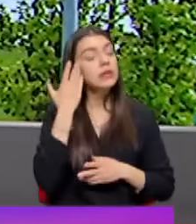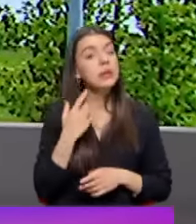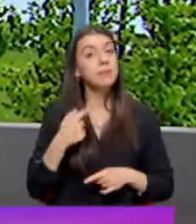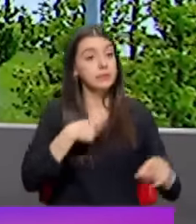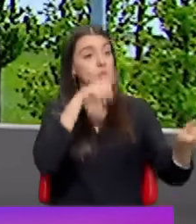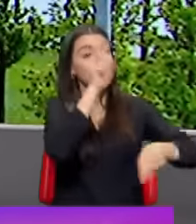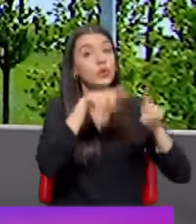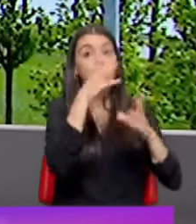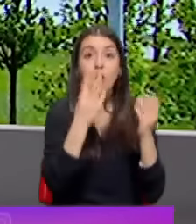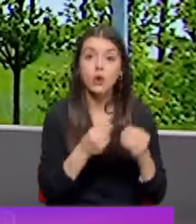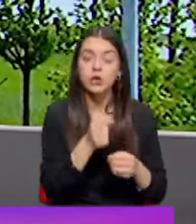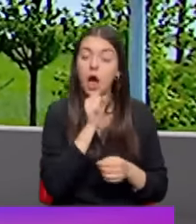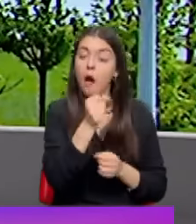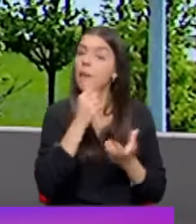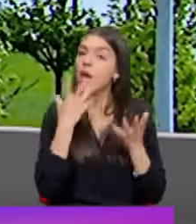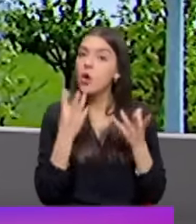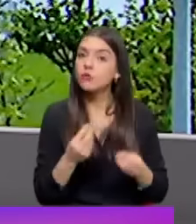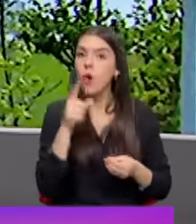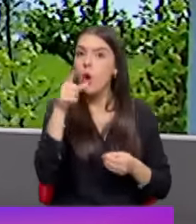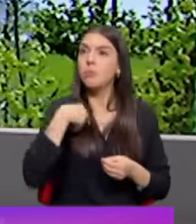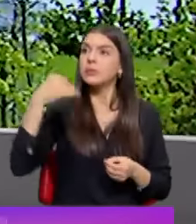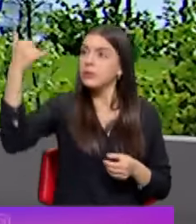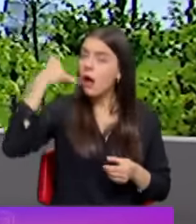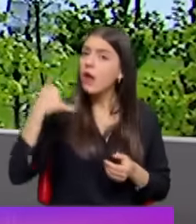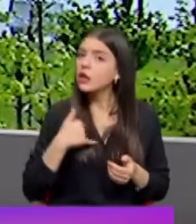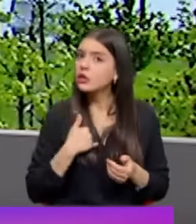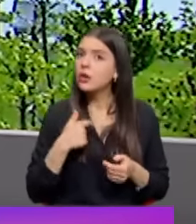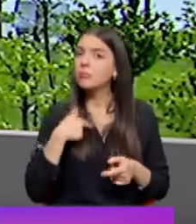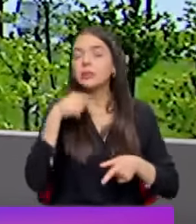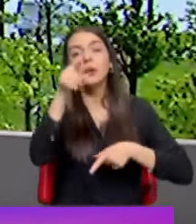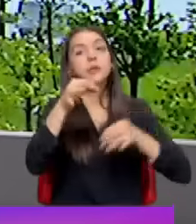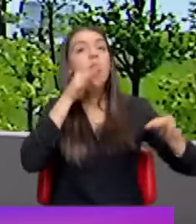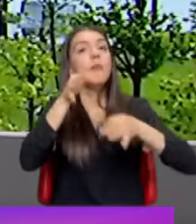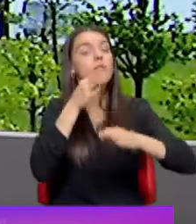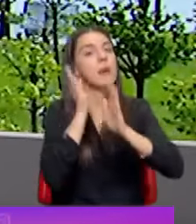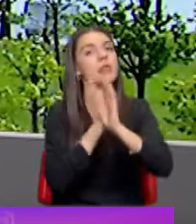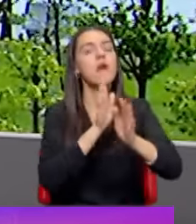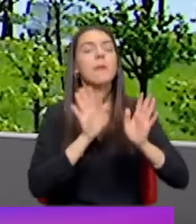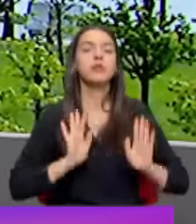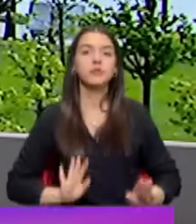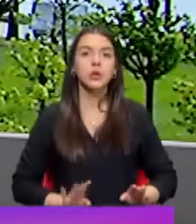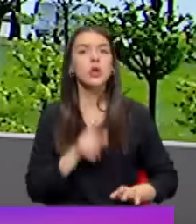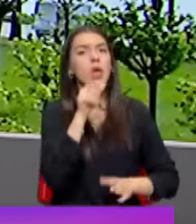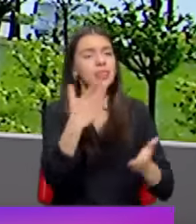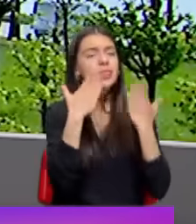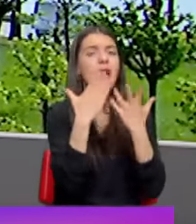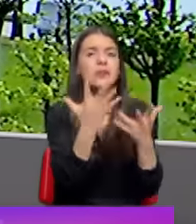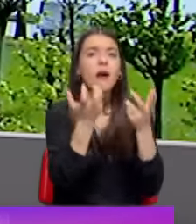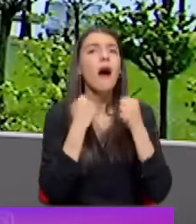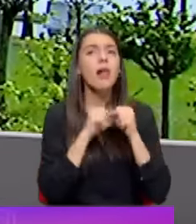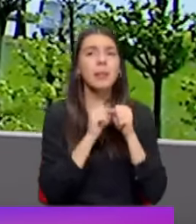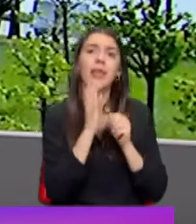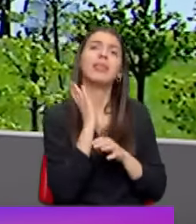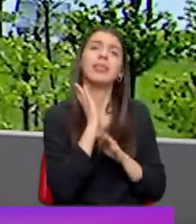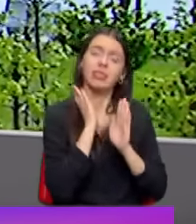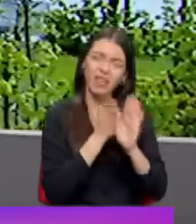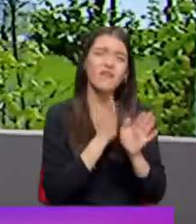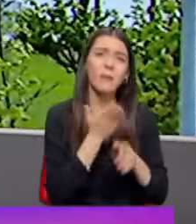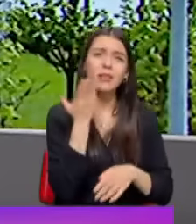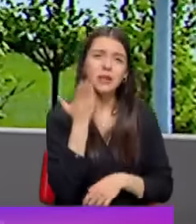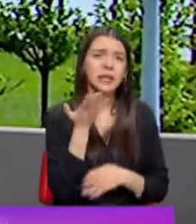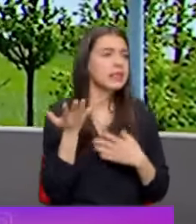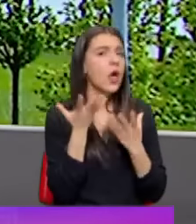basına yansıdıkça, onlar bize ulaştıkça biz de size ulaştırmayı sürdüreceğiz. Çünkü ders almadan ilerlediğimiz takdirde ne